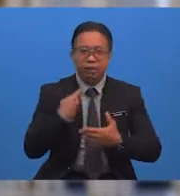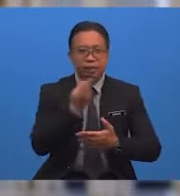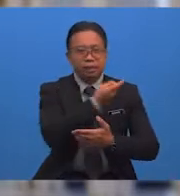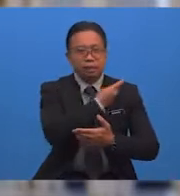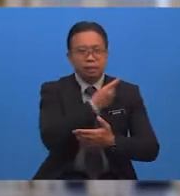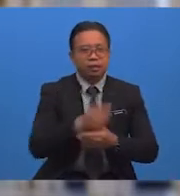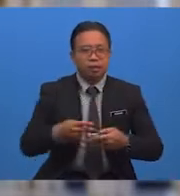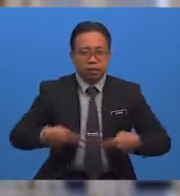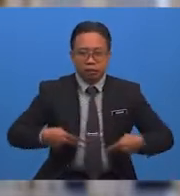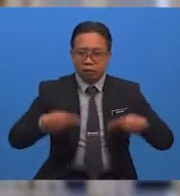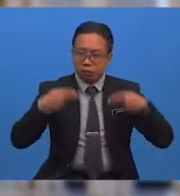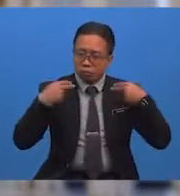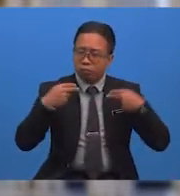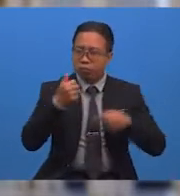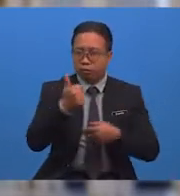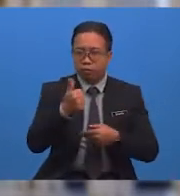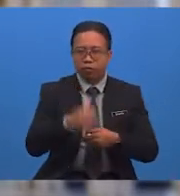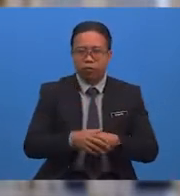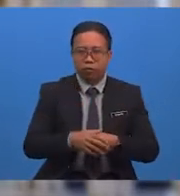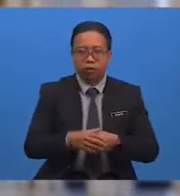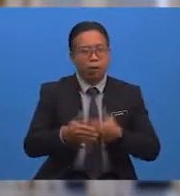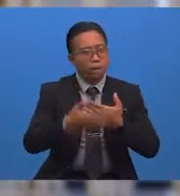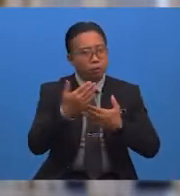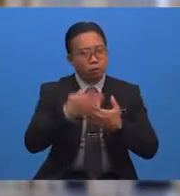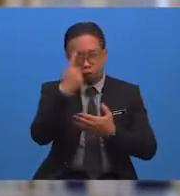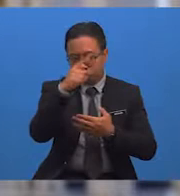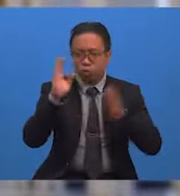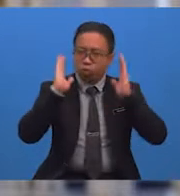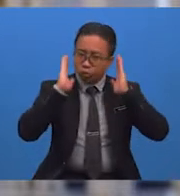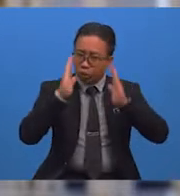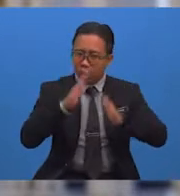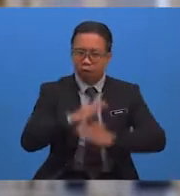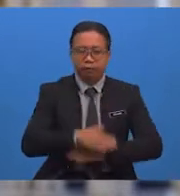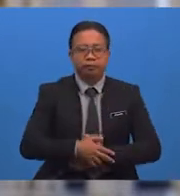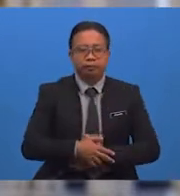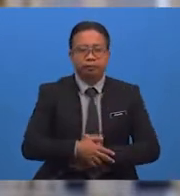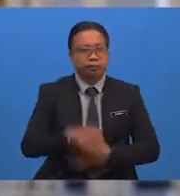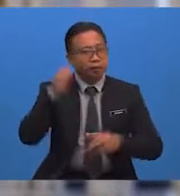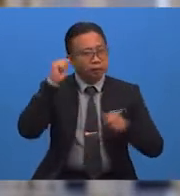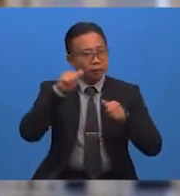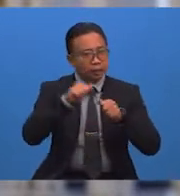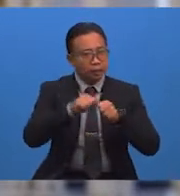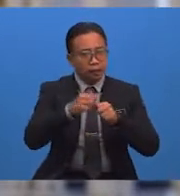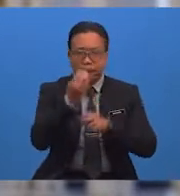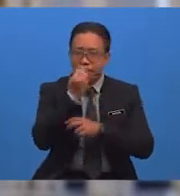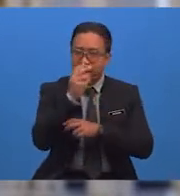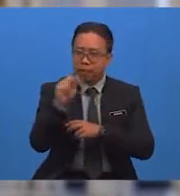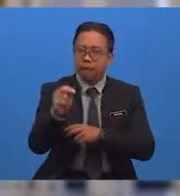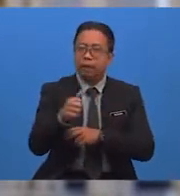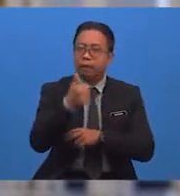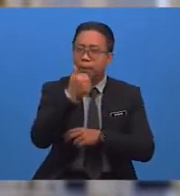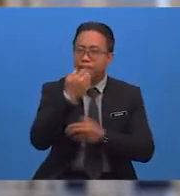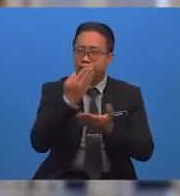seharian. Sebagai contoh, mudah melakukan ibadat solat. Ingat ya murid-murid, makanan baik